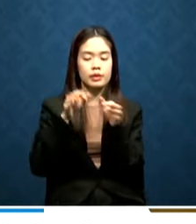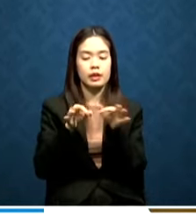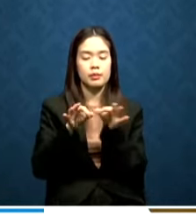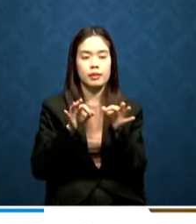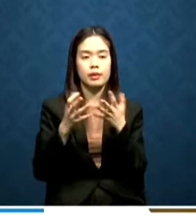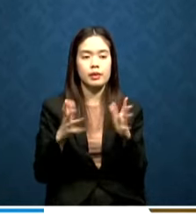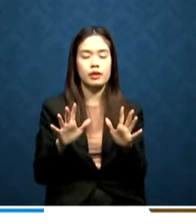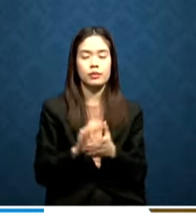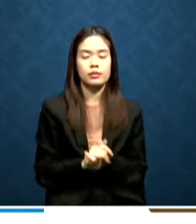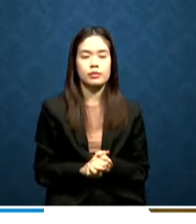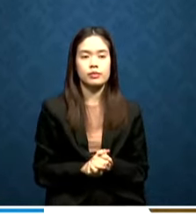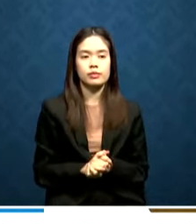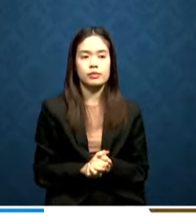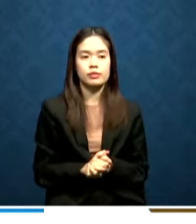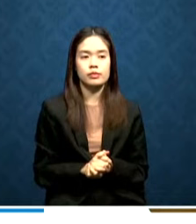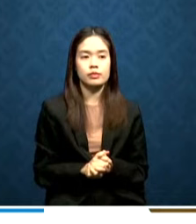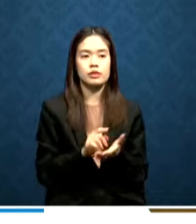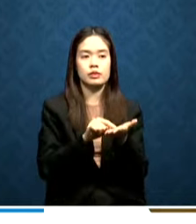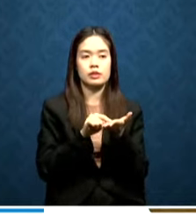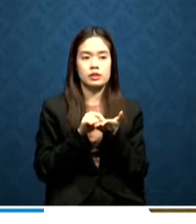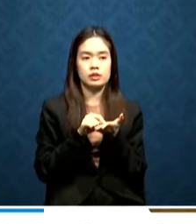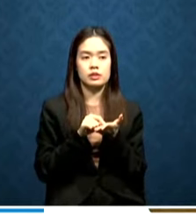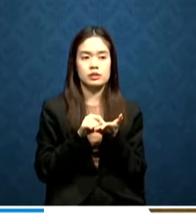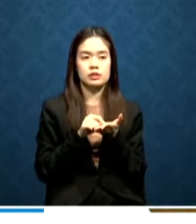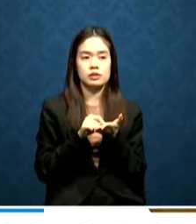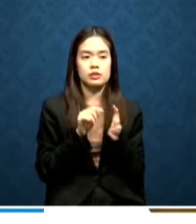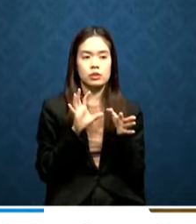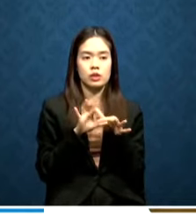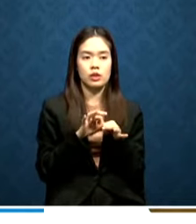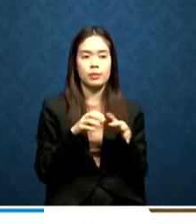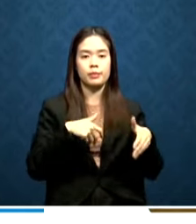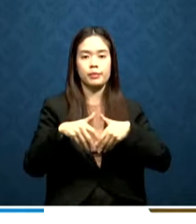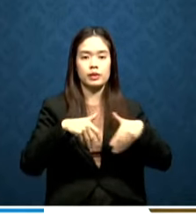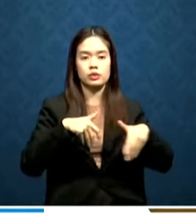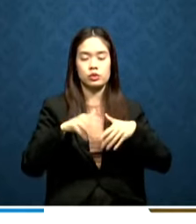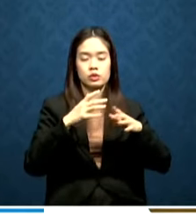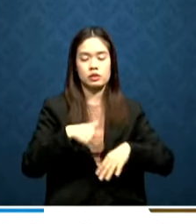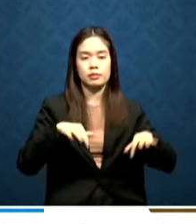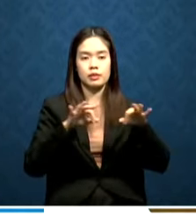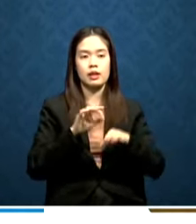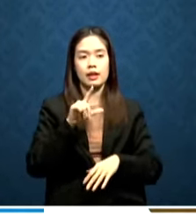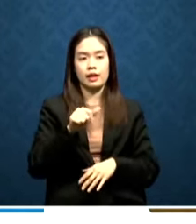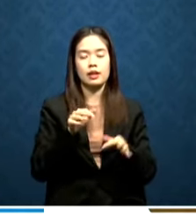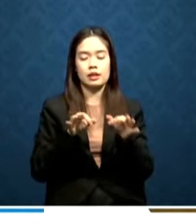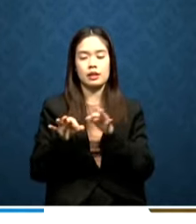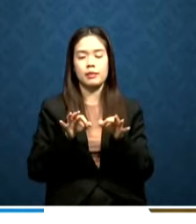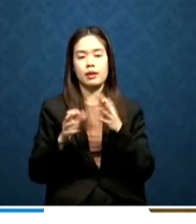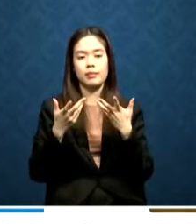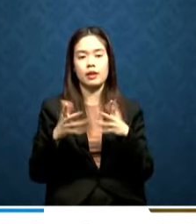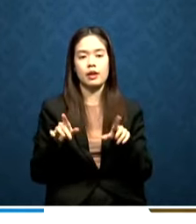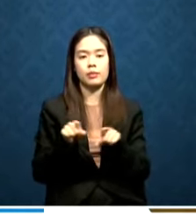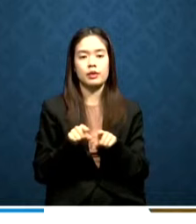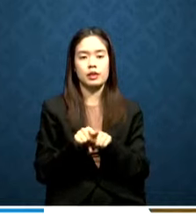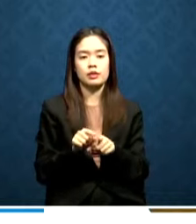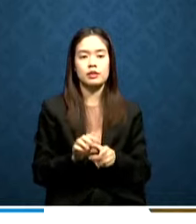แล้วนะครับว่าและที่ท่านเสนอว่ามันต้องเป็นเรื่องที่เกี่ยวข้องประชาชนเป็นอย่างมากเนี่ยก็ชี้แจงไปแล้วนะครับว่าต้องอธิบ